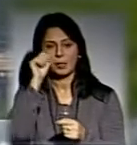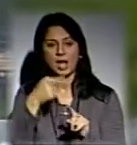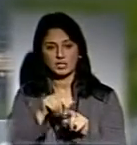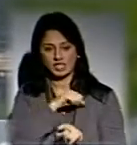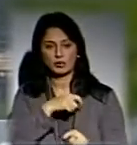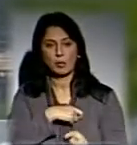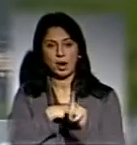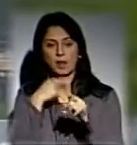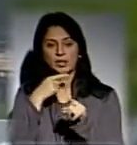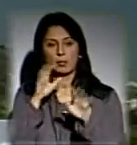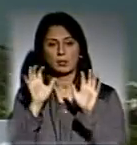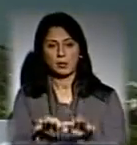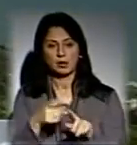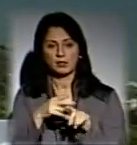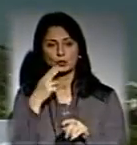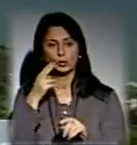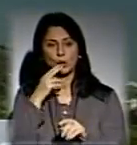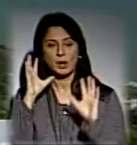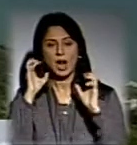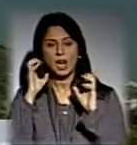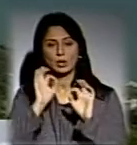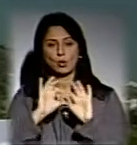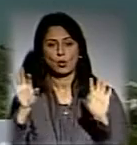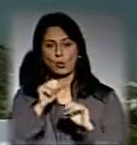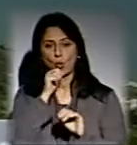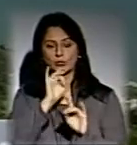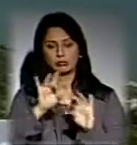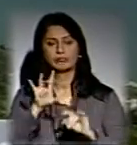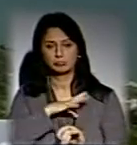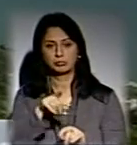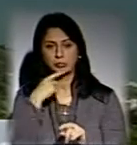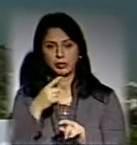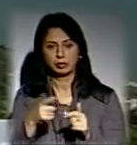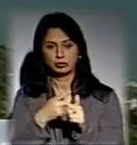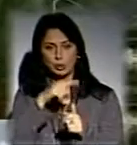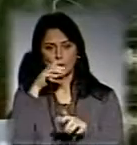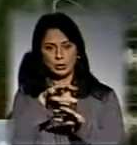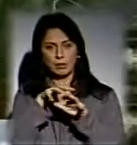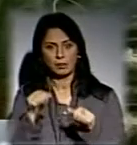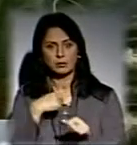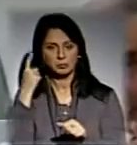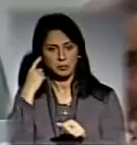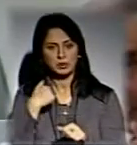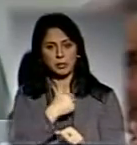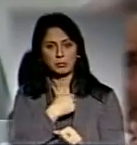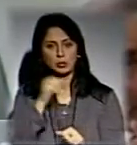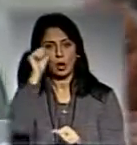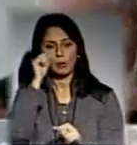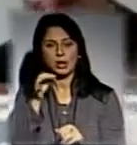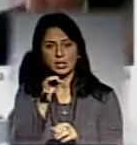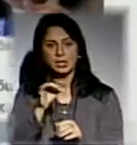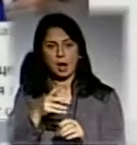დე-ფაქტო პარლამენტის თავმჯდომარემ სოხუმში რადიო თავისუფლების კორესპონდენტთან საუბრისას გააკეთა. ჩვენ ყველას გვესმის, რომ რუსეთთან